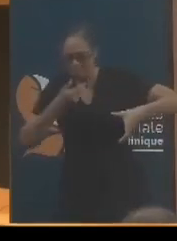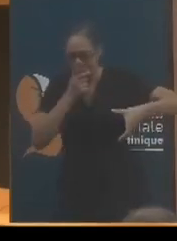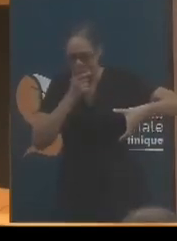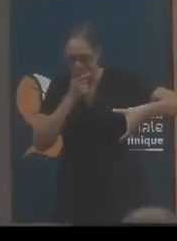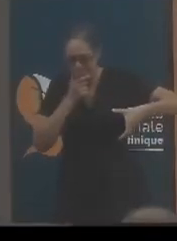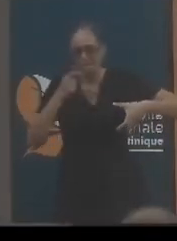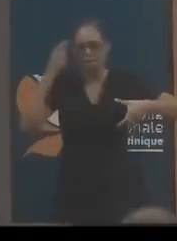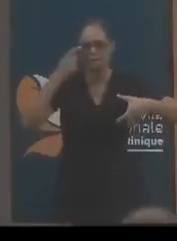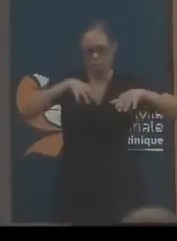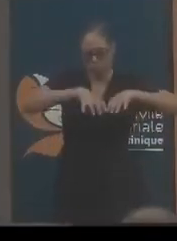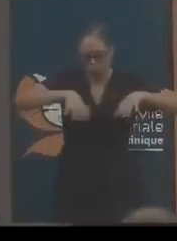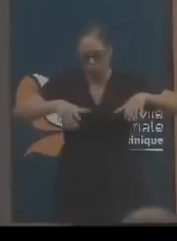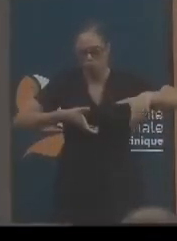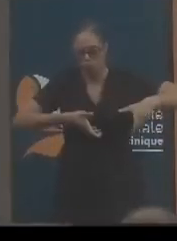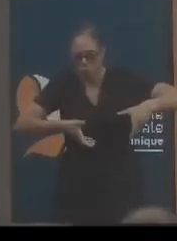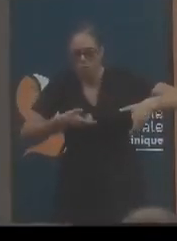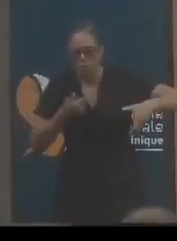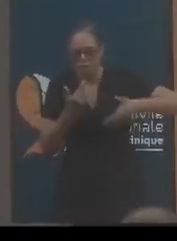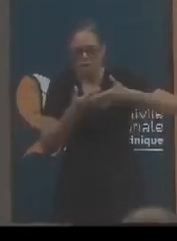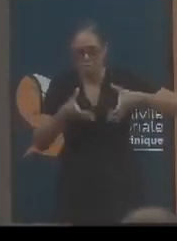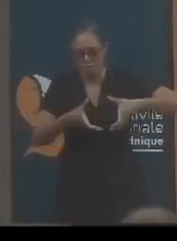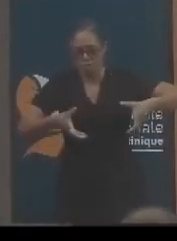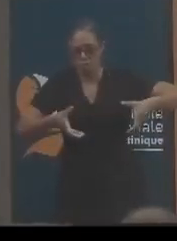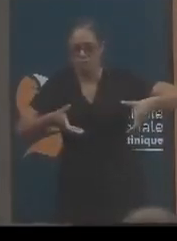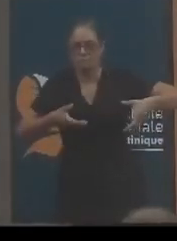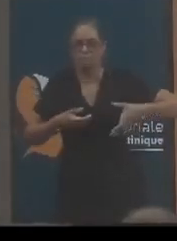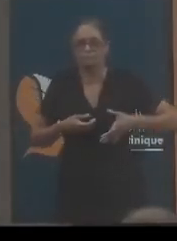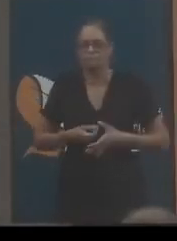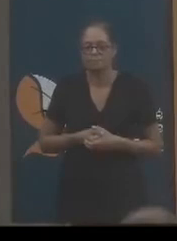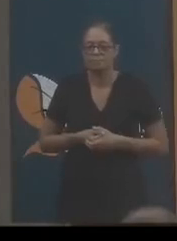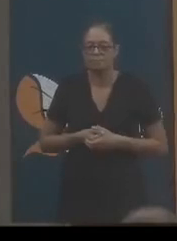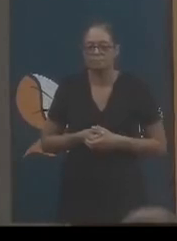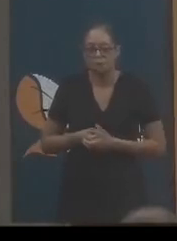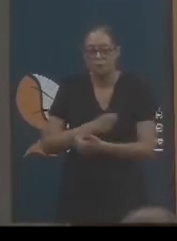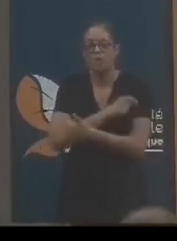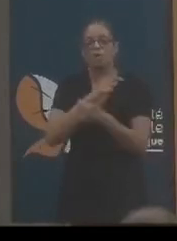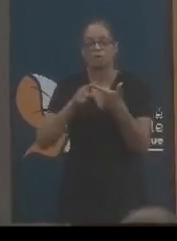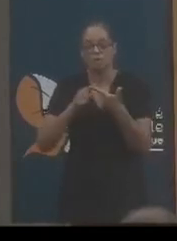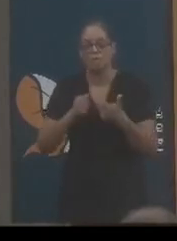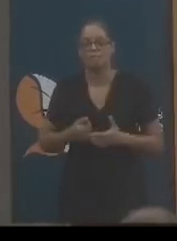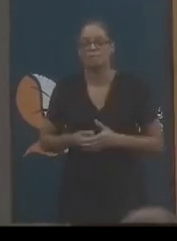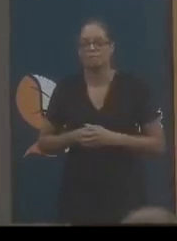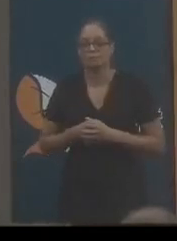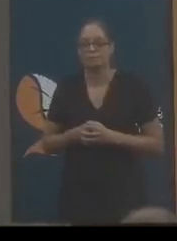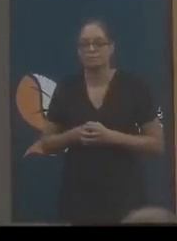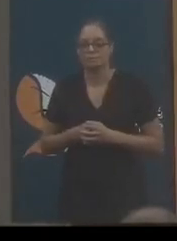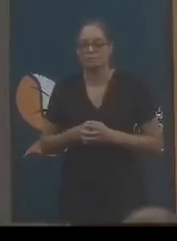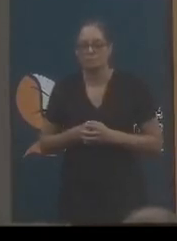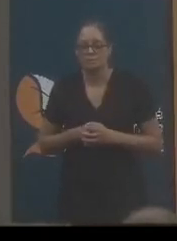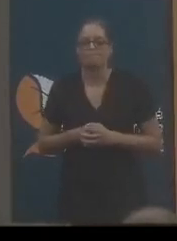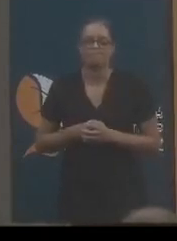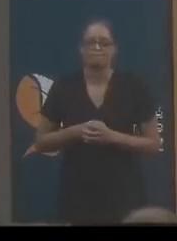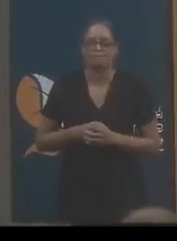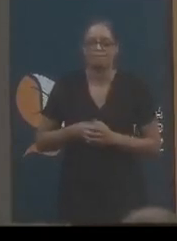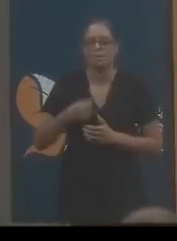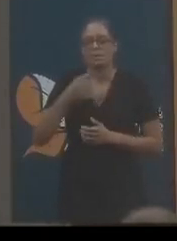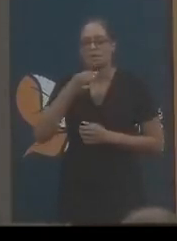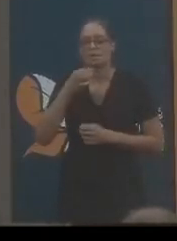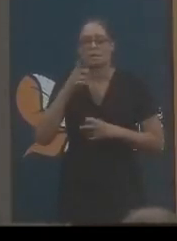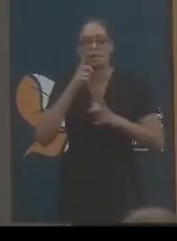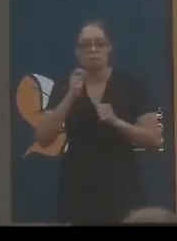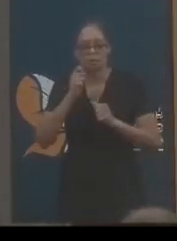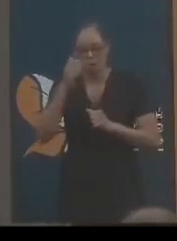calibrage qui était relativement important. Bien. La deuxième chose, c'est qu'on avait dit, attention, si on fait